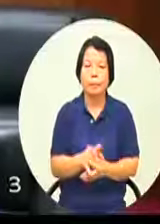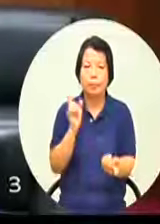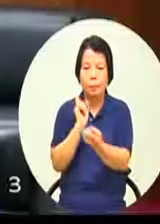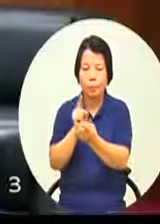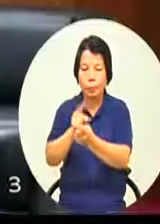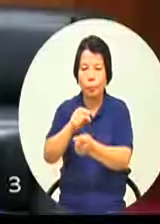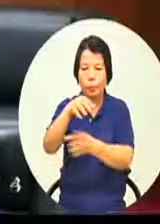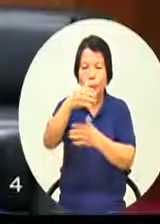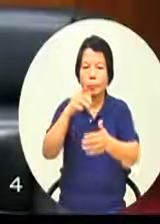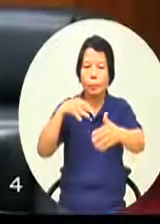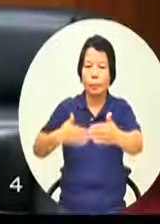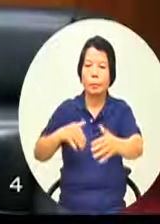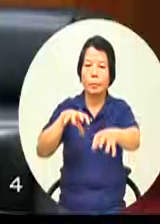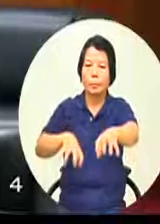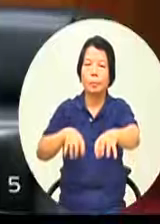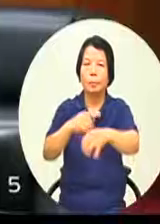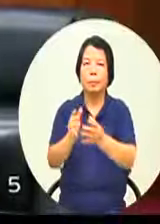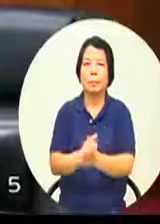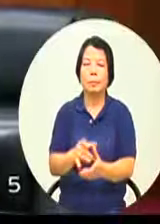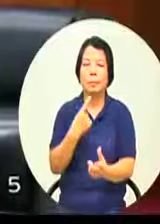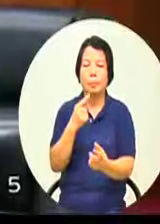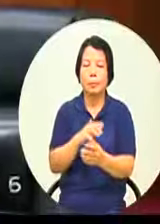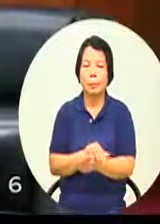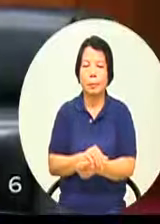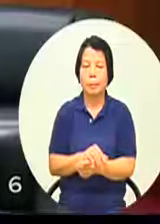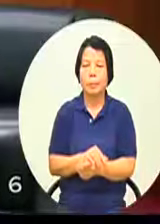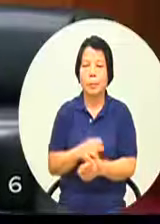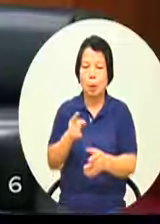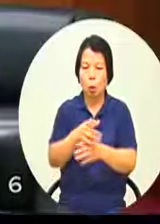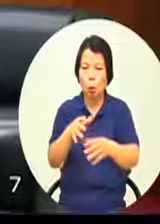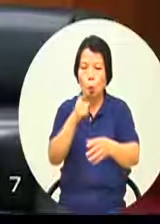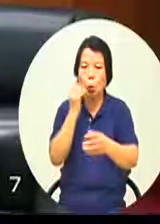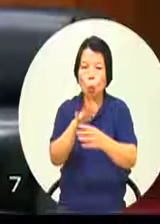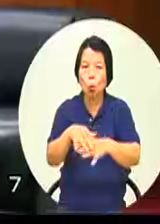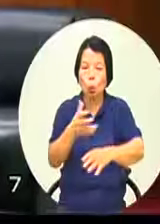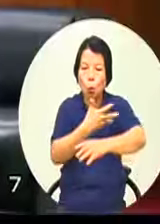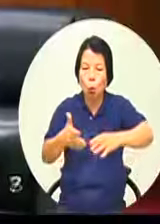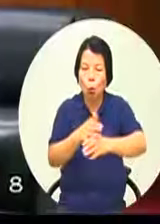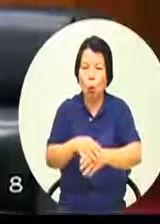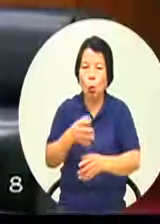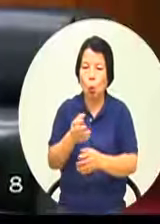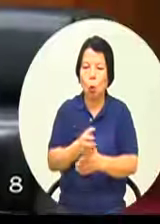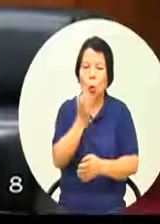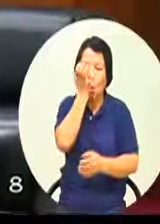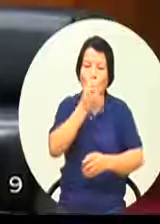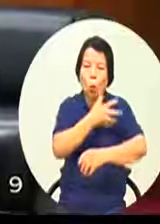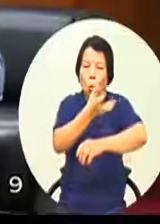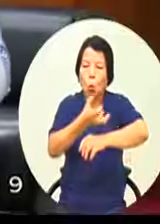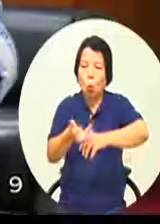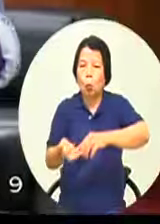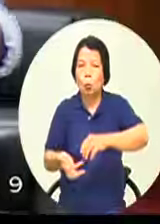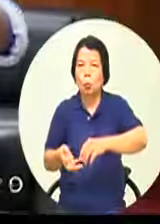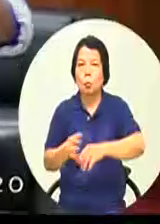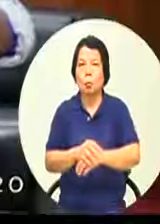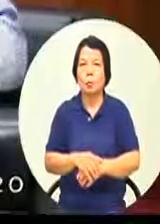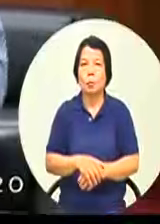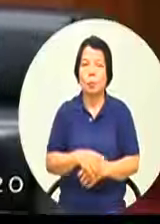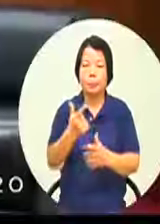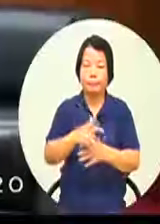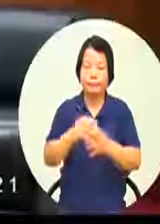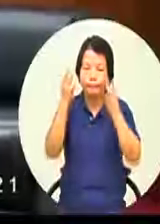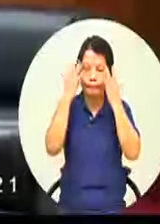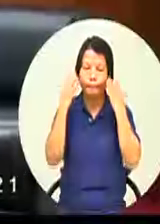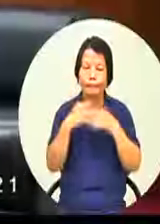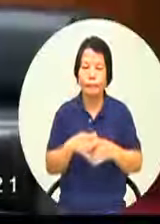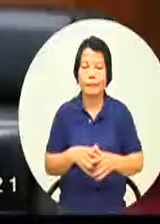有纳次兰溪的冲击，只要纳次兰溪土石流，然后南子仙溪